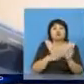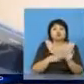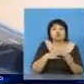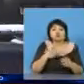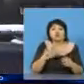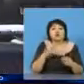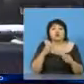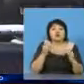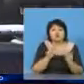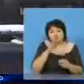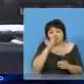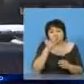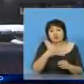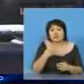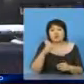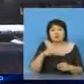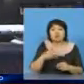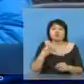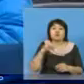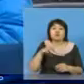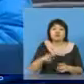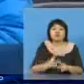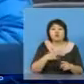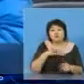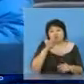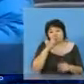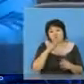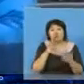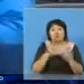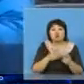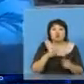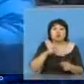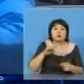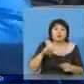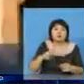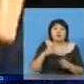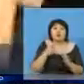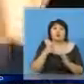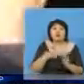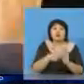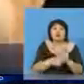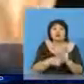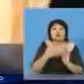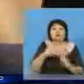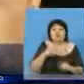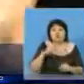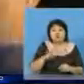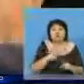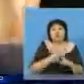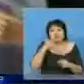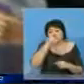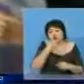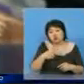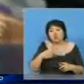Ең төменгі жалақы 42500 теңге. Айлық есептік көрсеткіш 2651 теңге. 2020